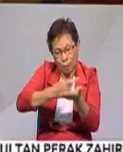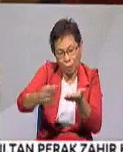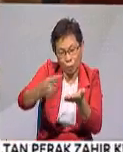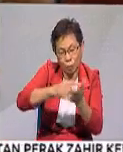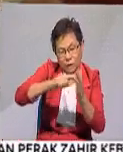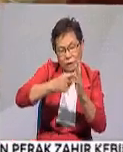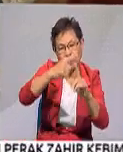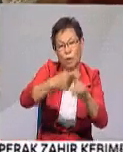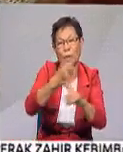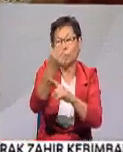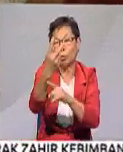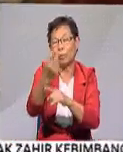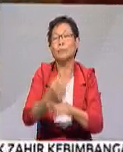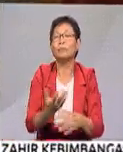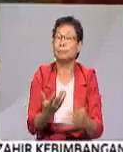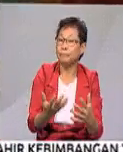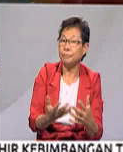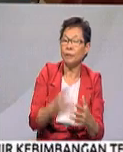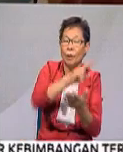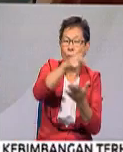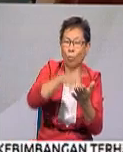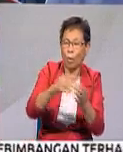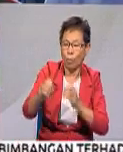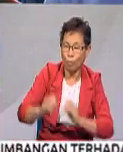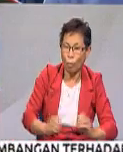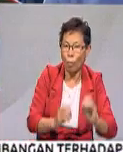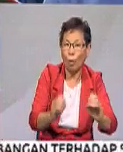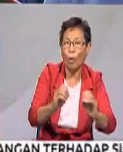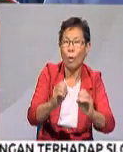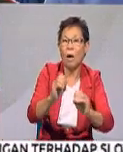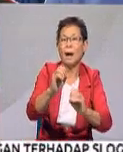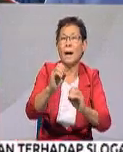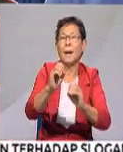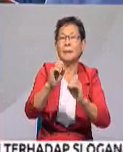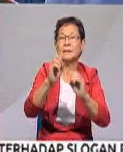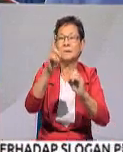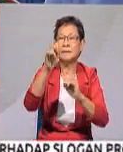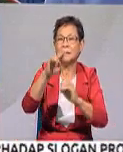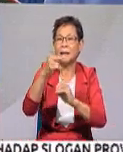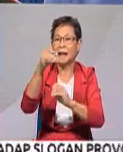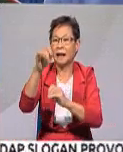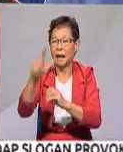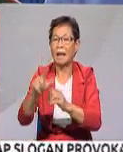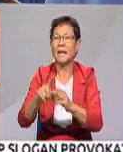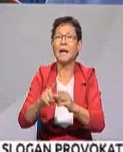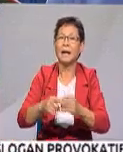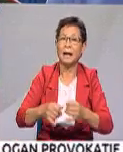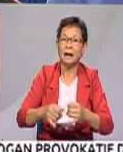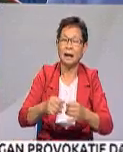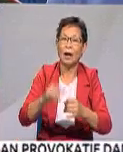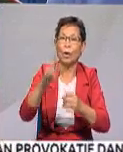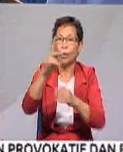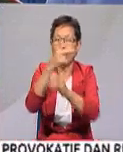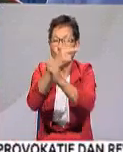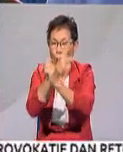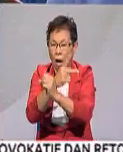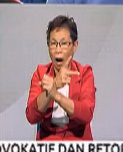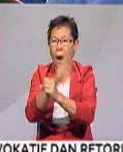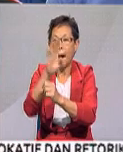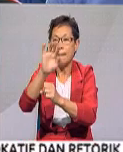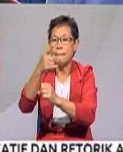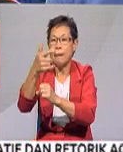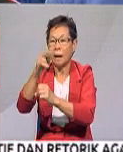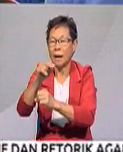bermula Disember. Antaranya di Pusat Operasi Farma Dengkil, Mardi Jalan Kebun, Agro Bazar Kuala Selangor dan Bagan